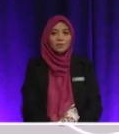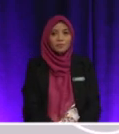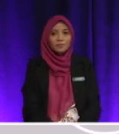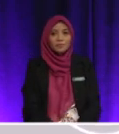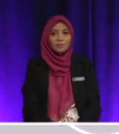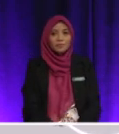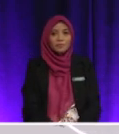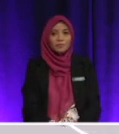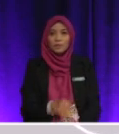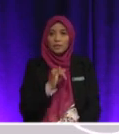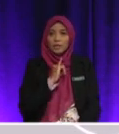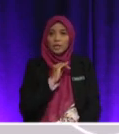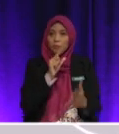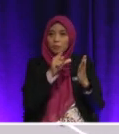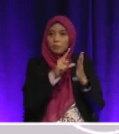saya